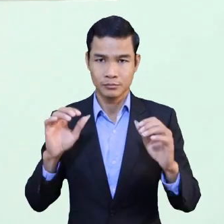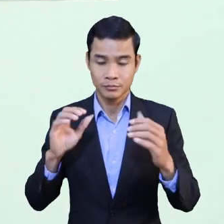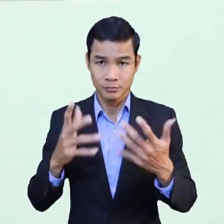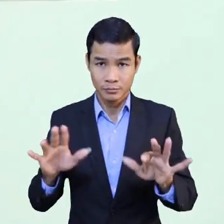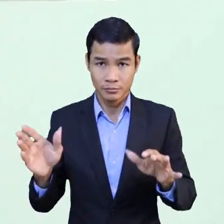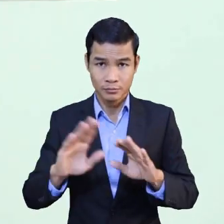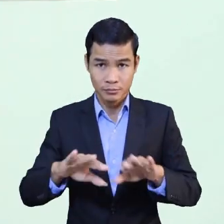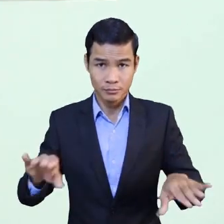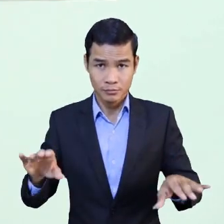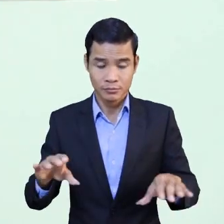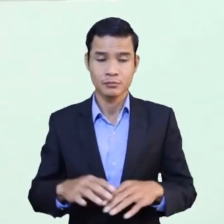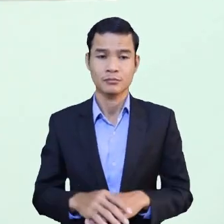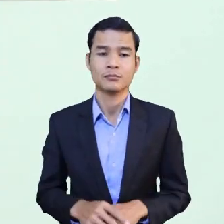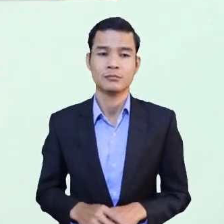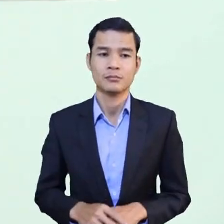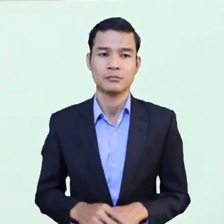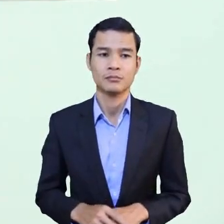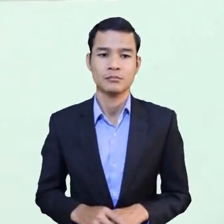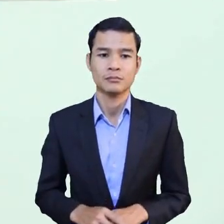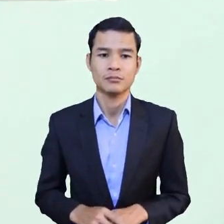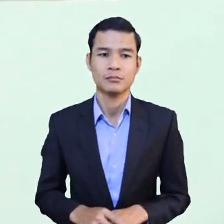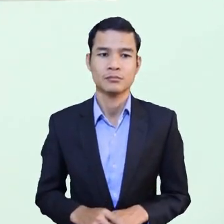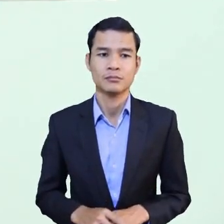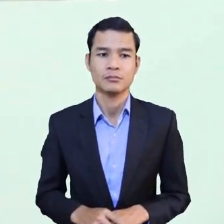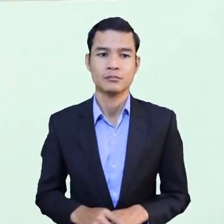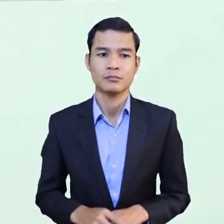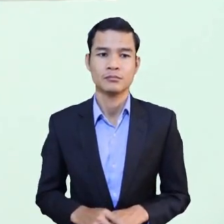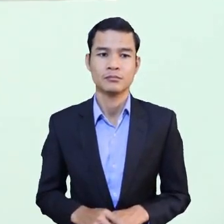ចារួចរាល់ហើយឬនៅកូន